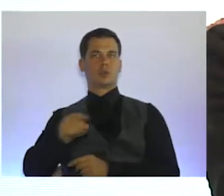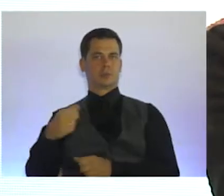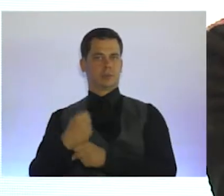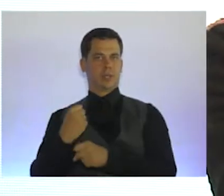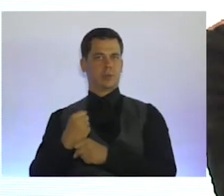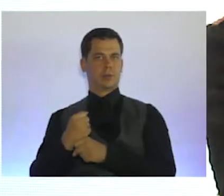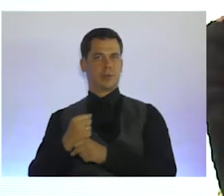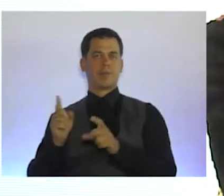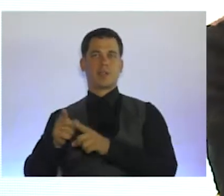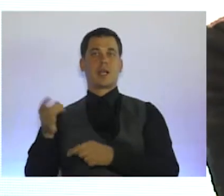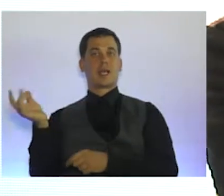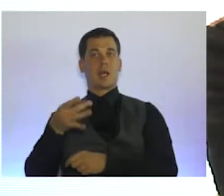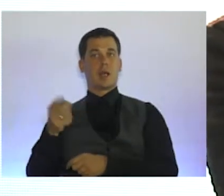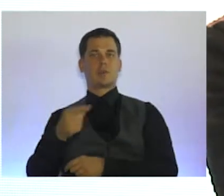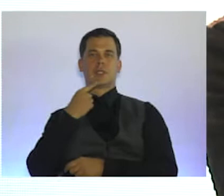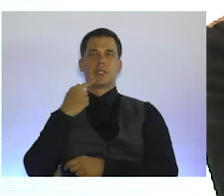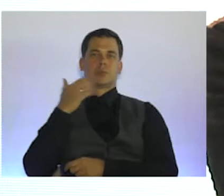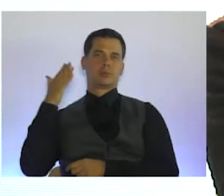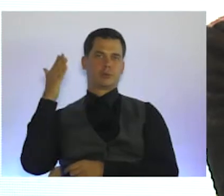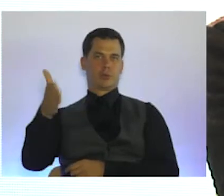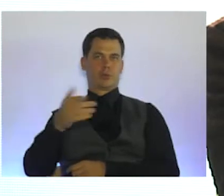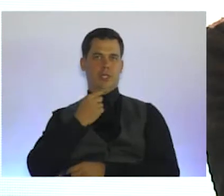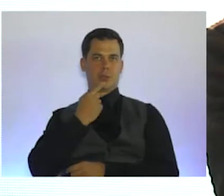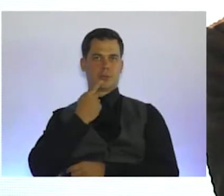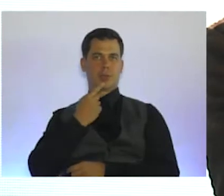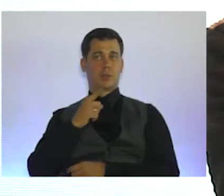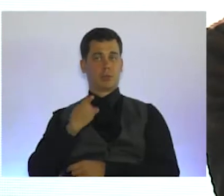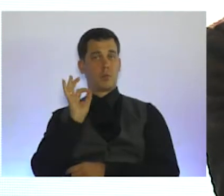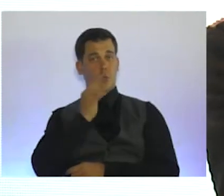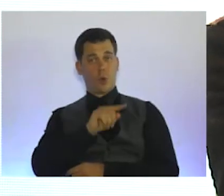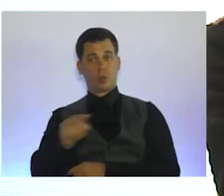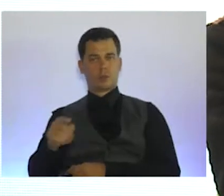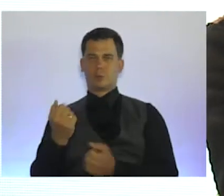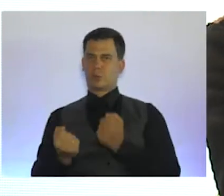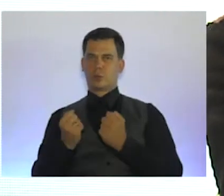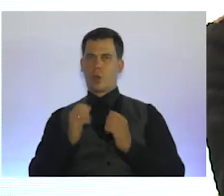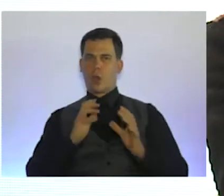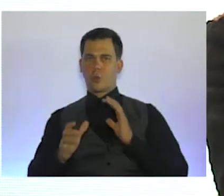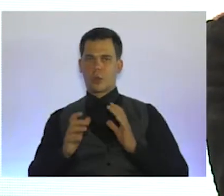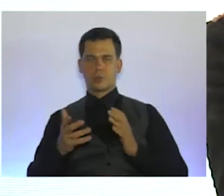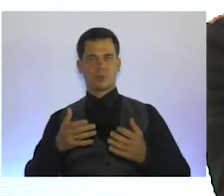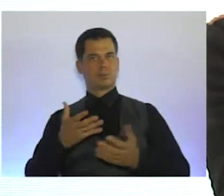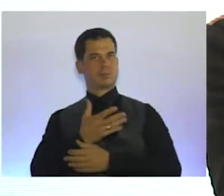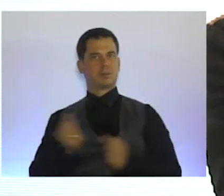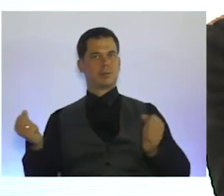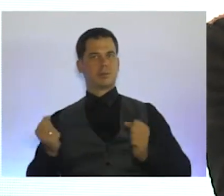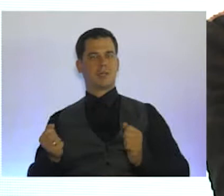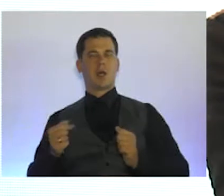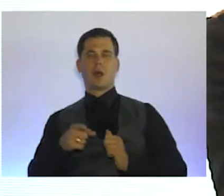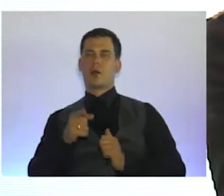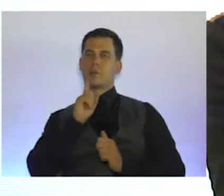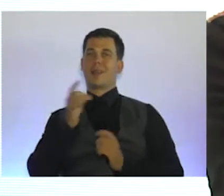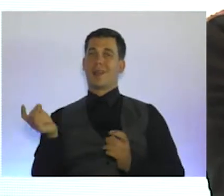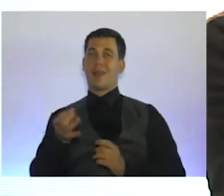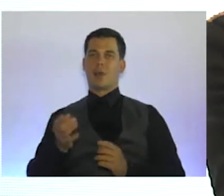rzeczywiście mówi się, że gry są językiem przyszłości, to znaczy, że z młodym pokoleniem trudno się komunikować w inny sposób. No przy czym no